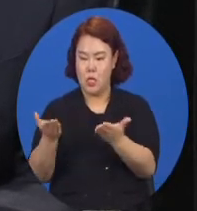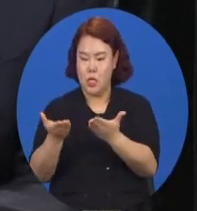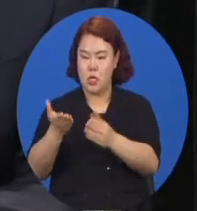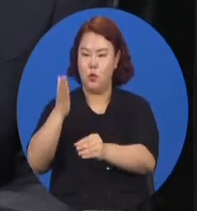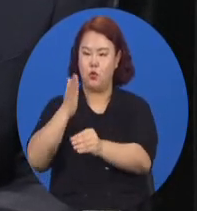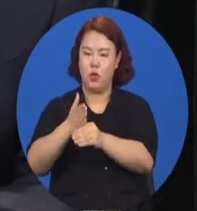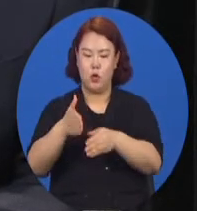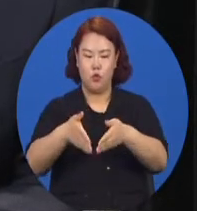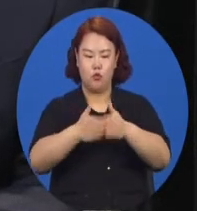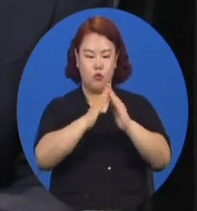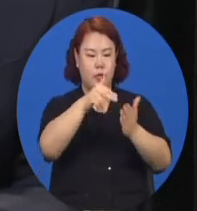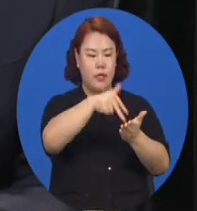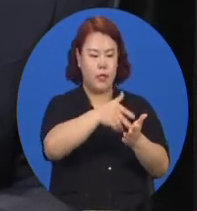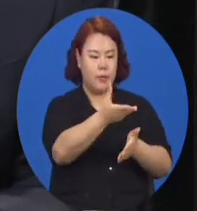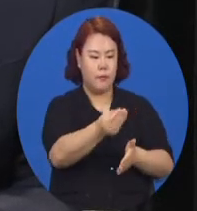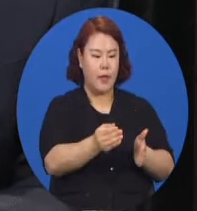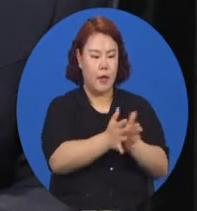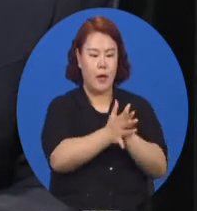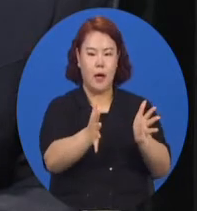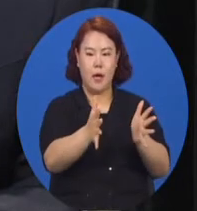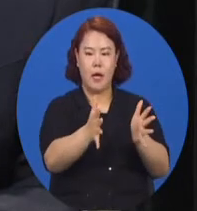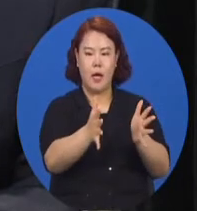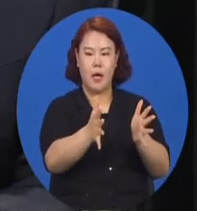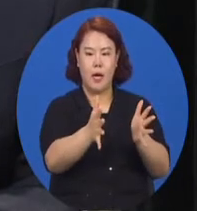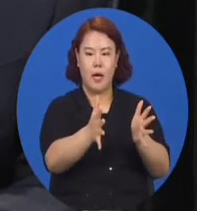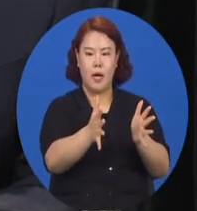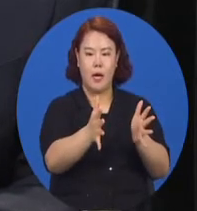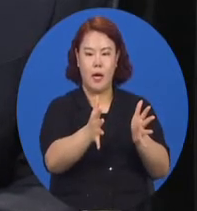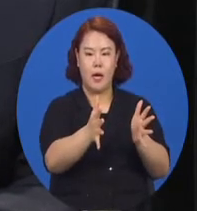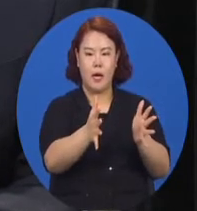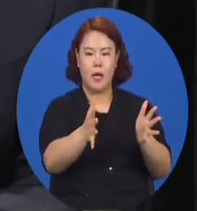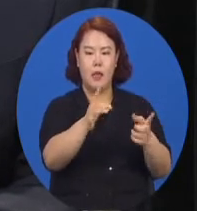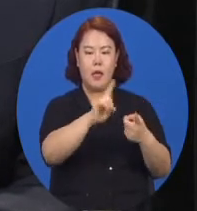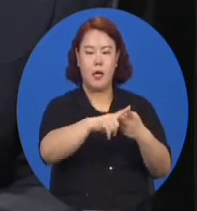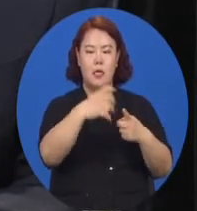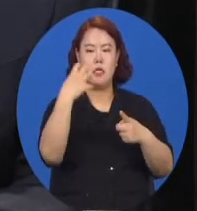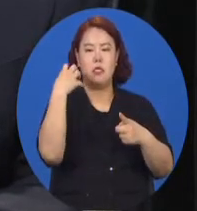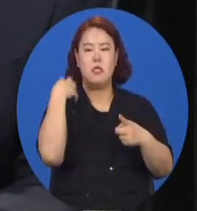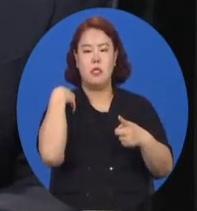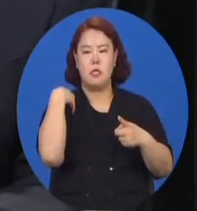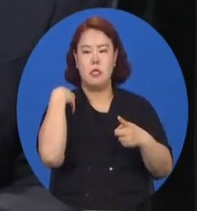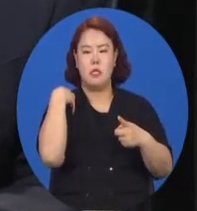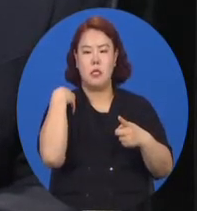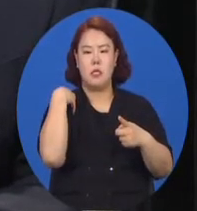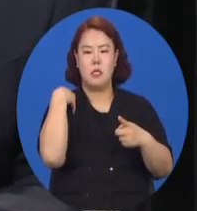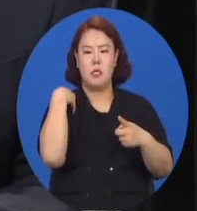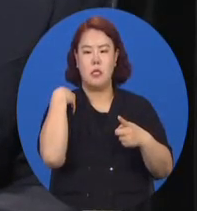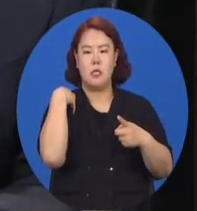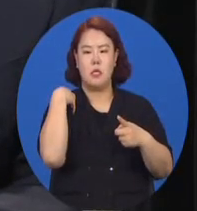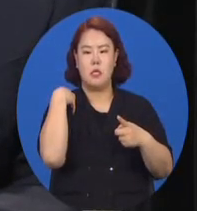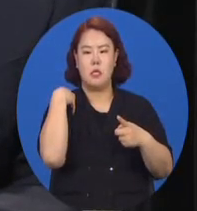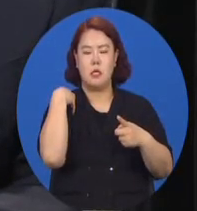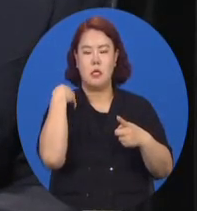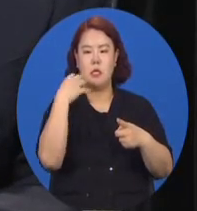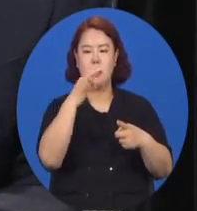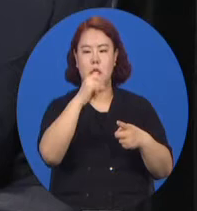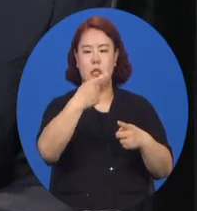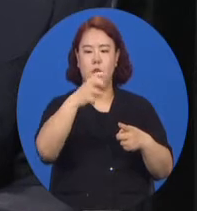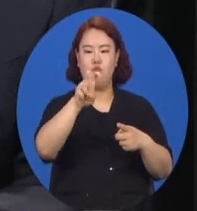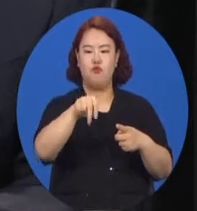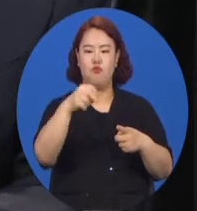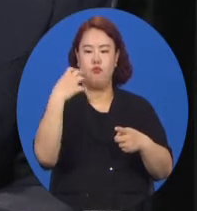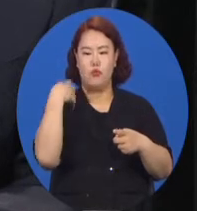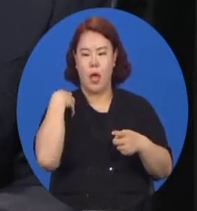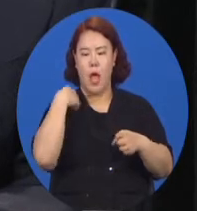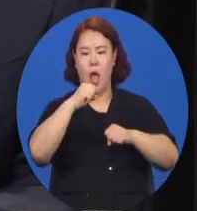임대 아파트 임대형 민자 사업 의무 부담 행위 동의안을 군의회에 제출했습니다.